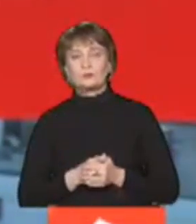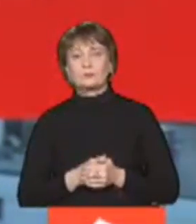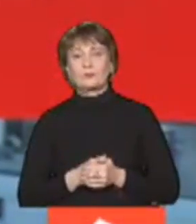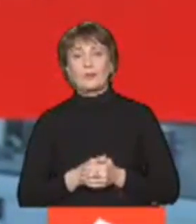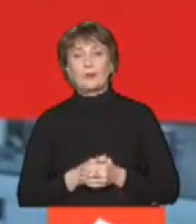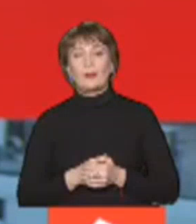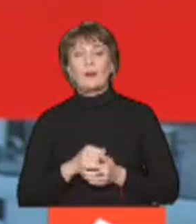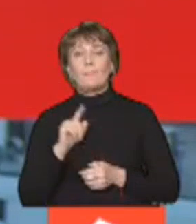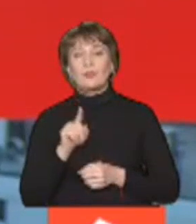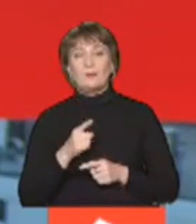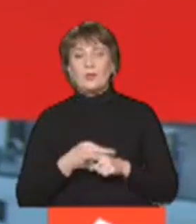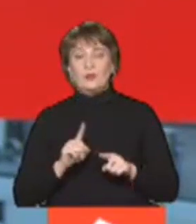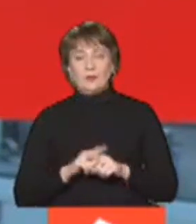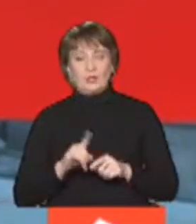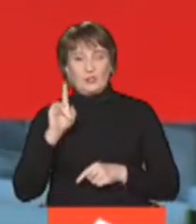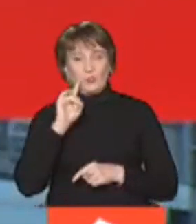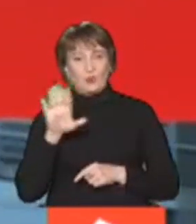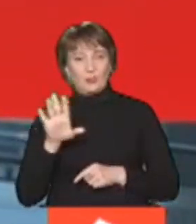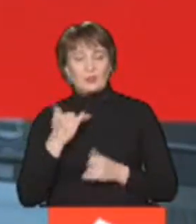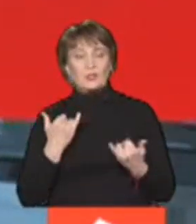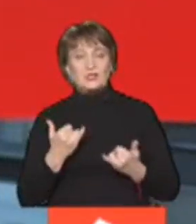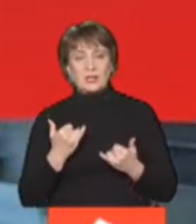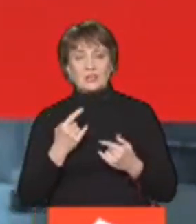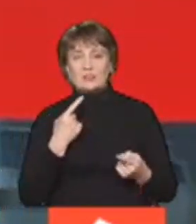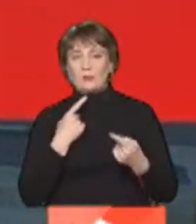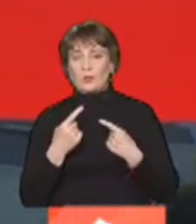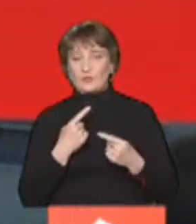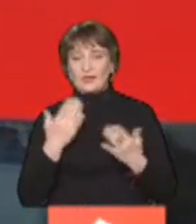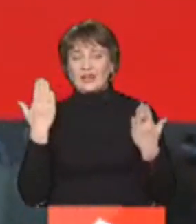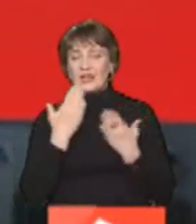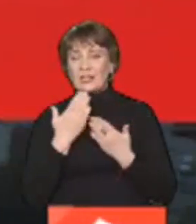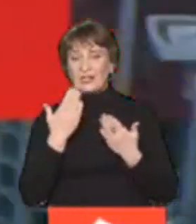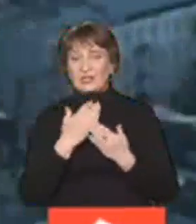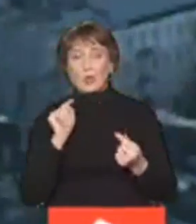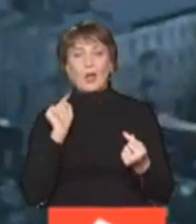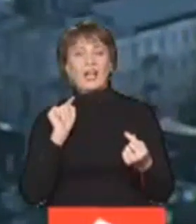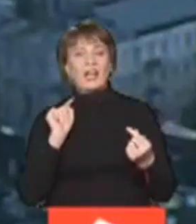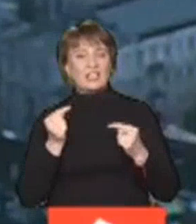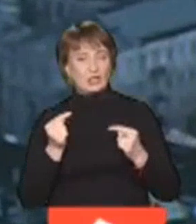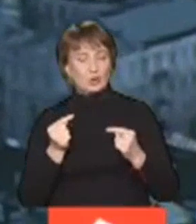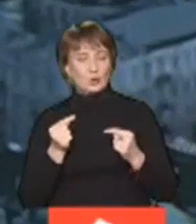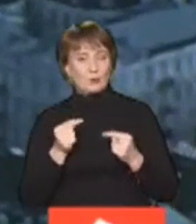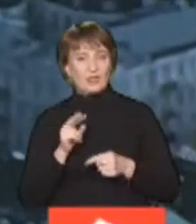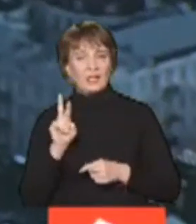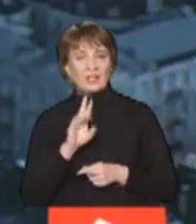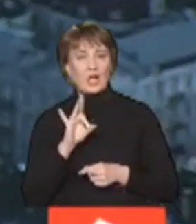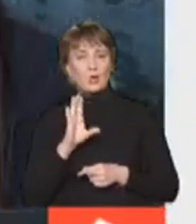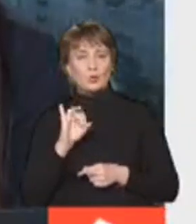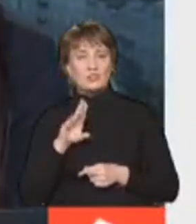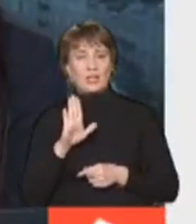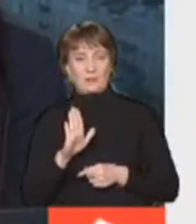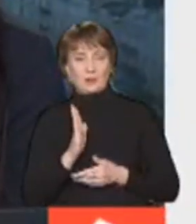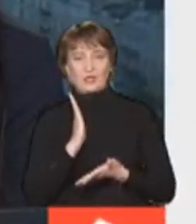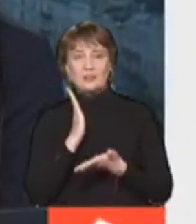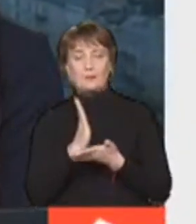Ну і, власне, про феномен такої популярності ми зараз поговоримо з кінокритиком Ярославом Підгорою Гвяздовським. Він на прямому